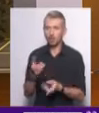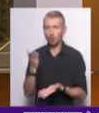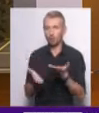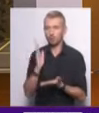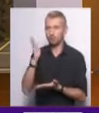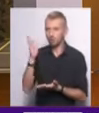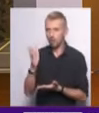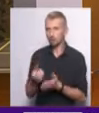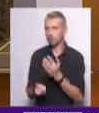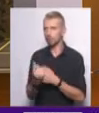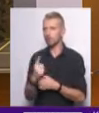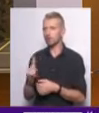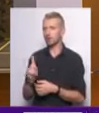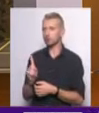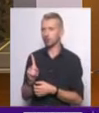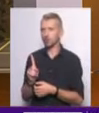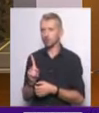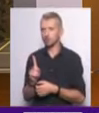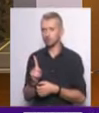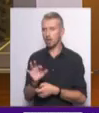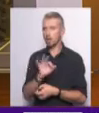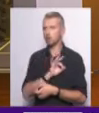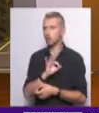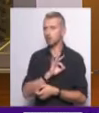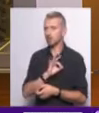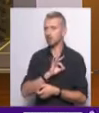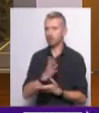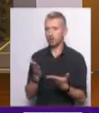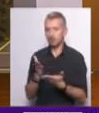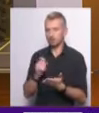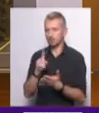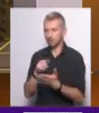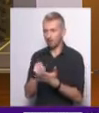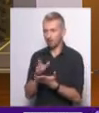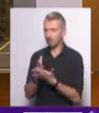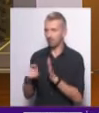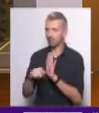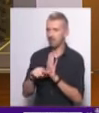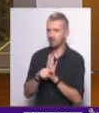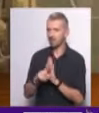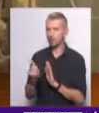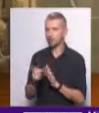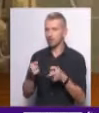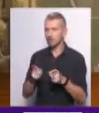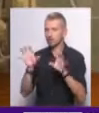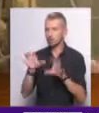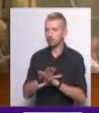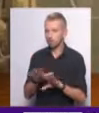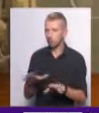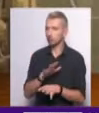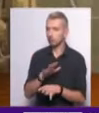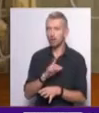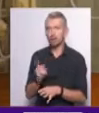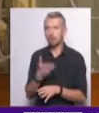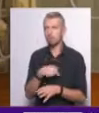подальшому виявиться, що юридичні якісь моменти є негативними, що дійсно незаконно були, але